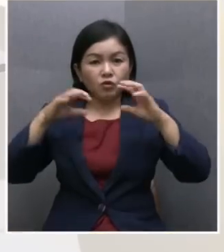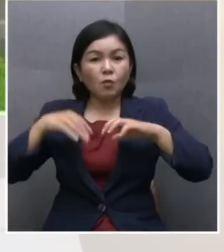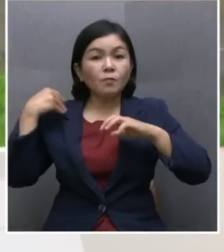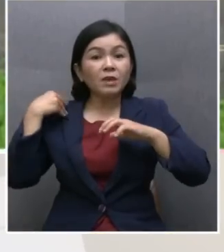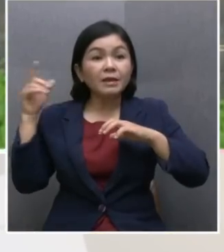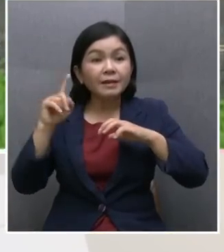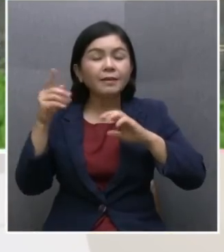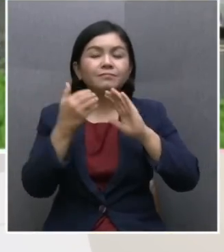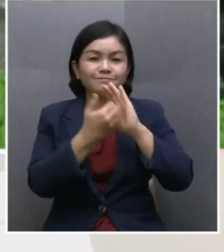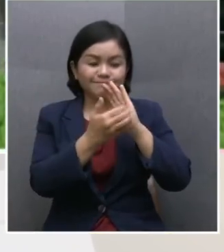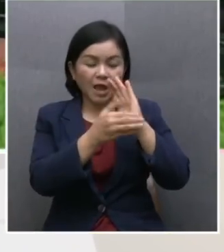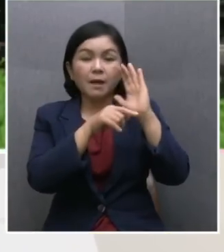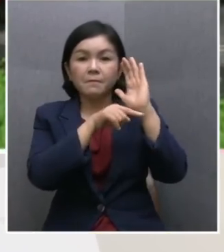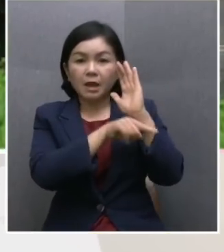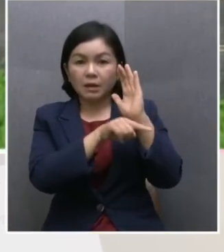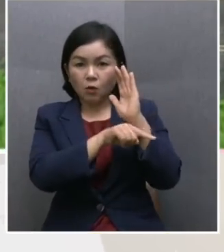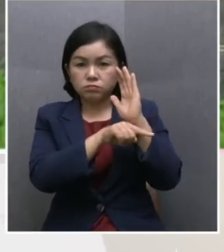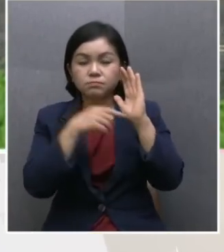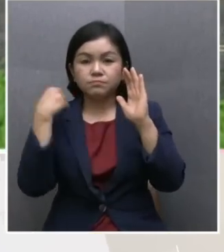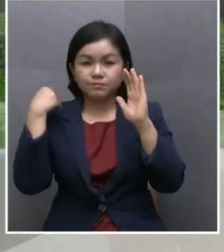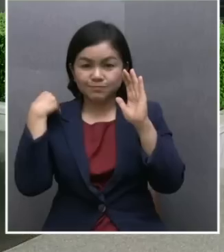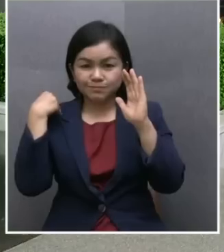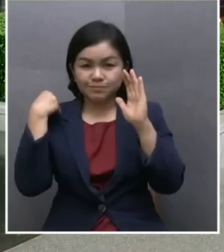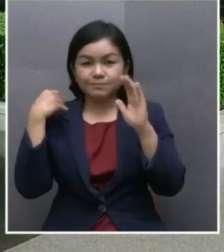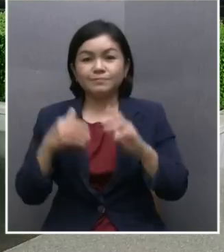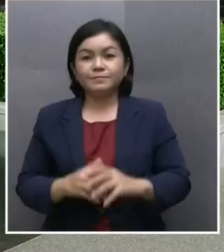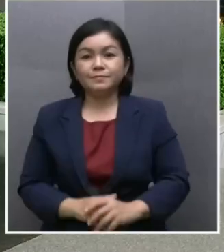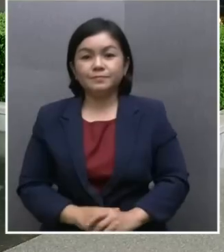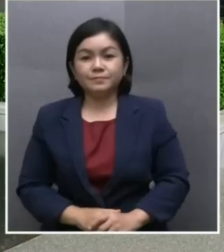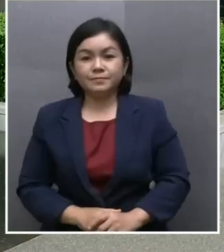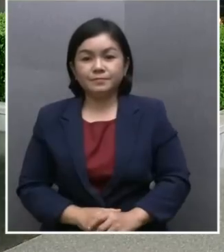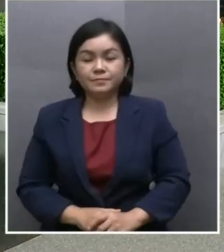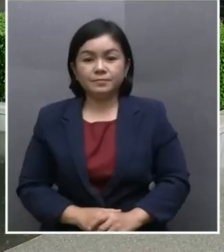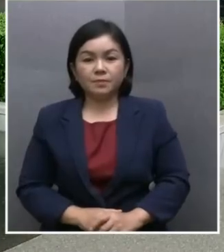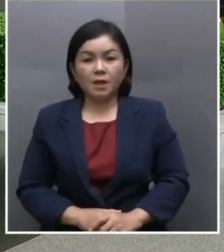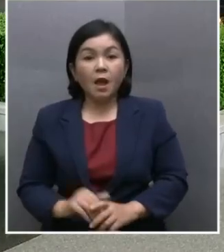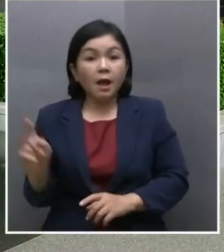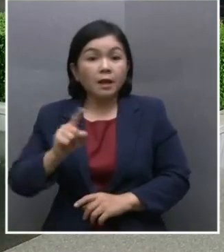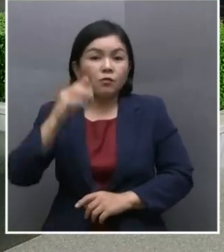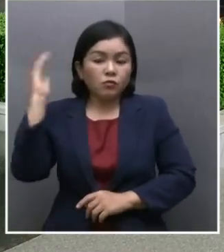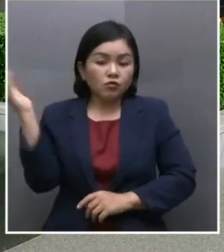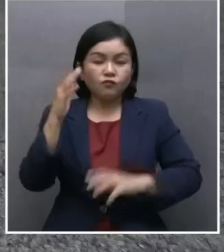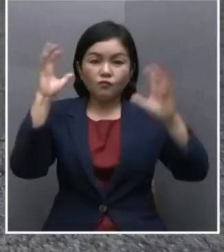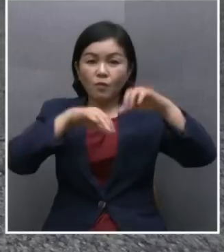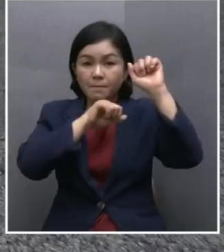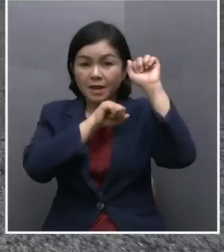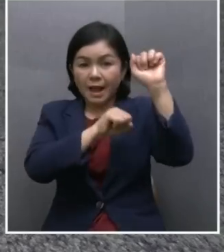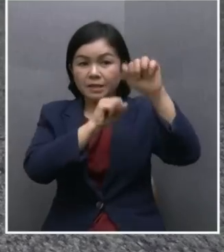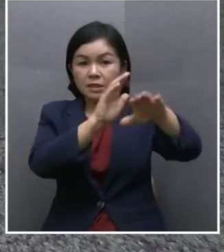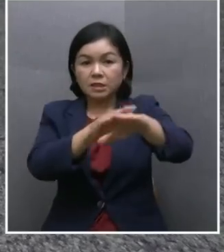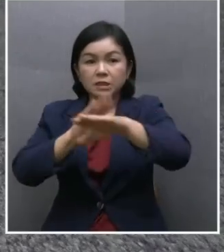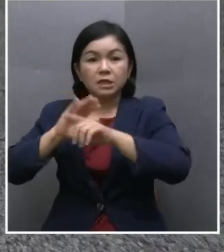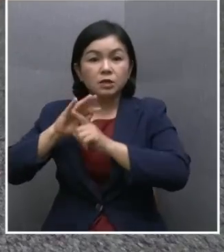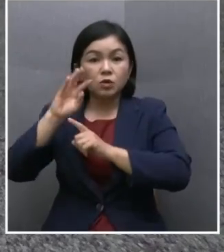อีสานแล้วก็ภาคตะวันออกนั่นเองครับกรมอุตุออกประกาศเตือนฉบับที่ 6